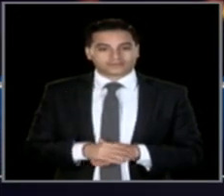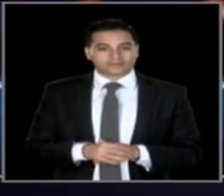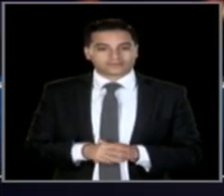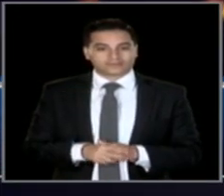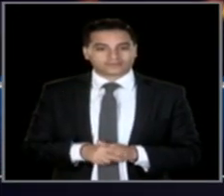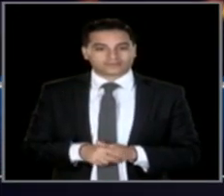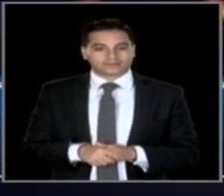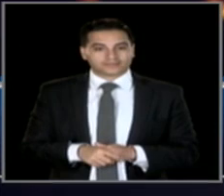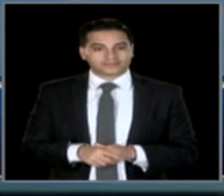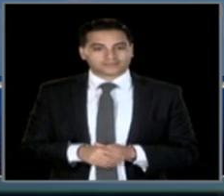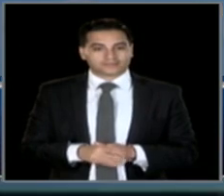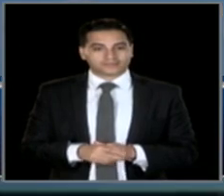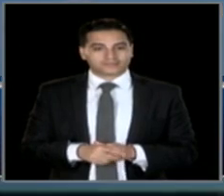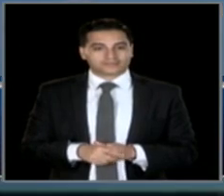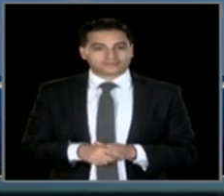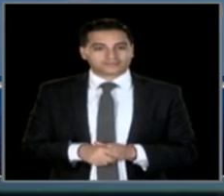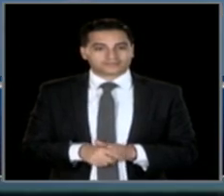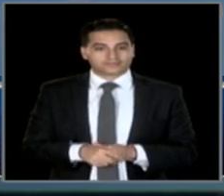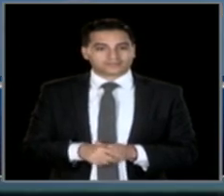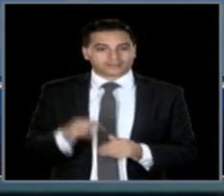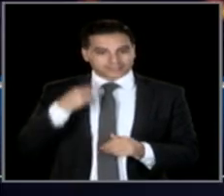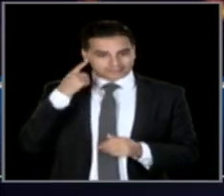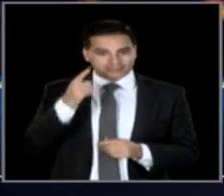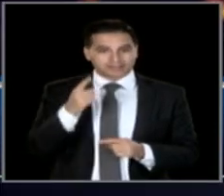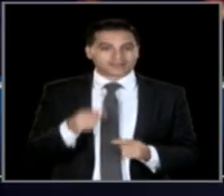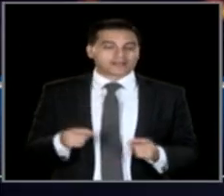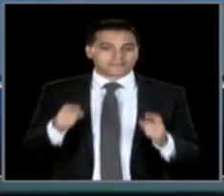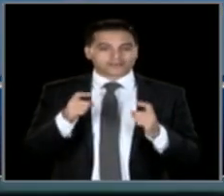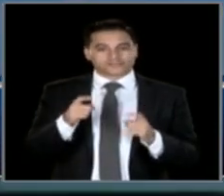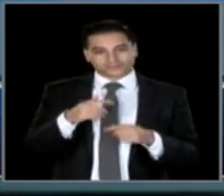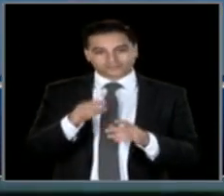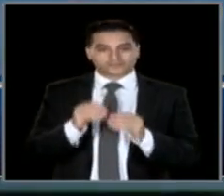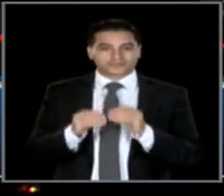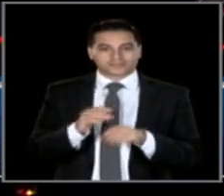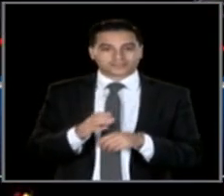انت نسيت حرفين. سمعت الماتش. اجابة خاطئة.